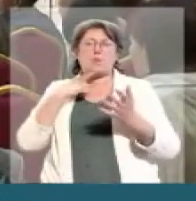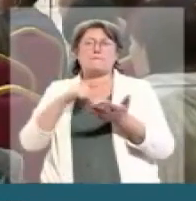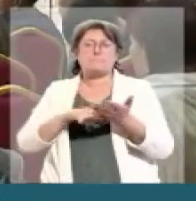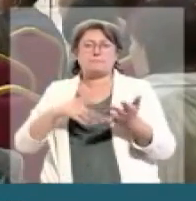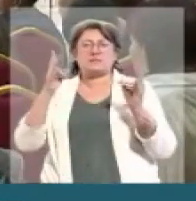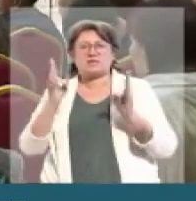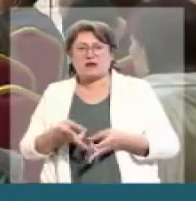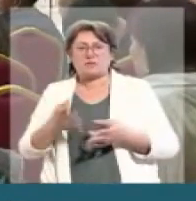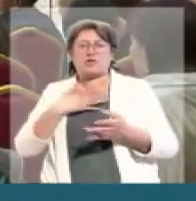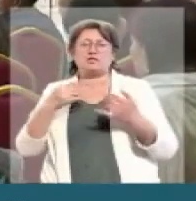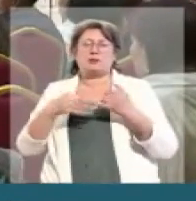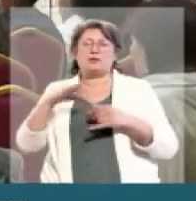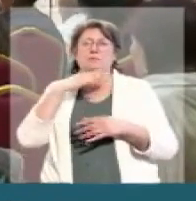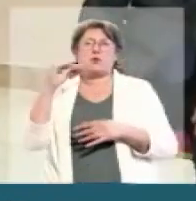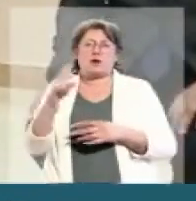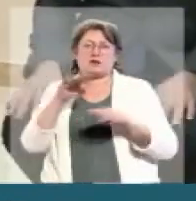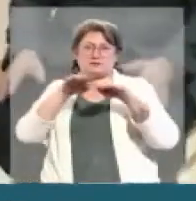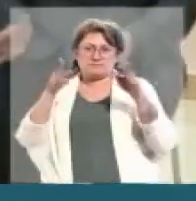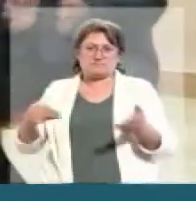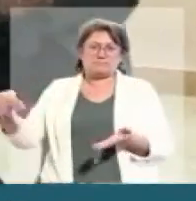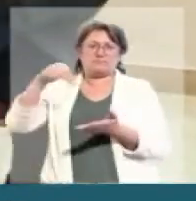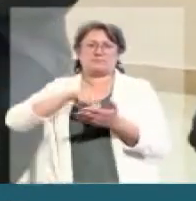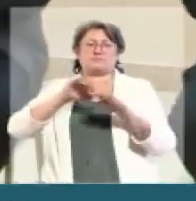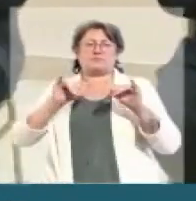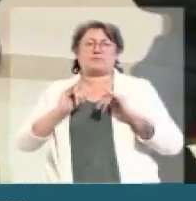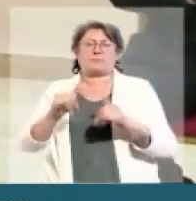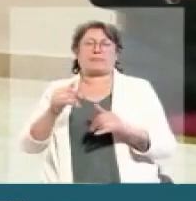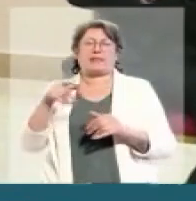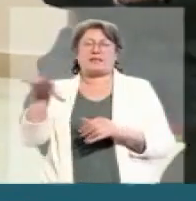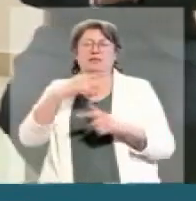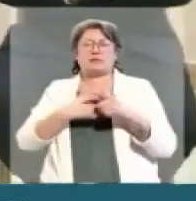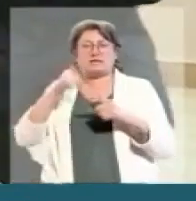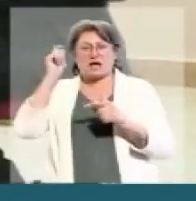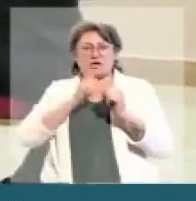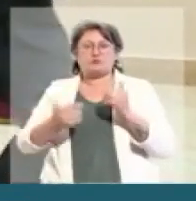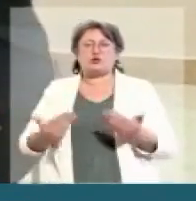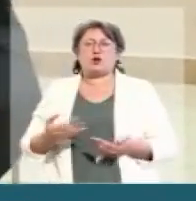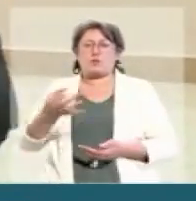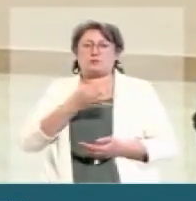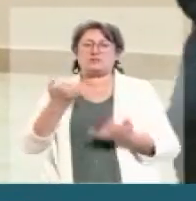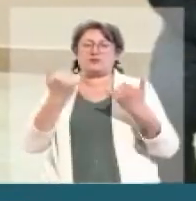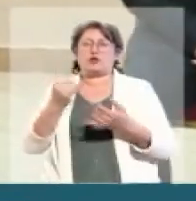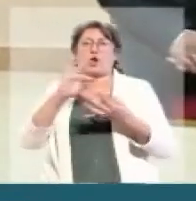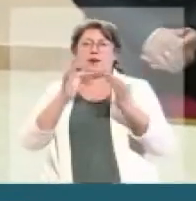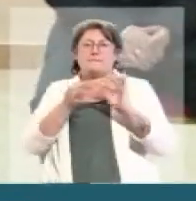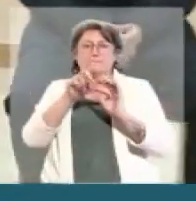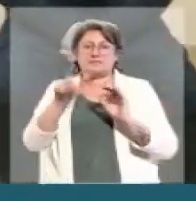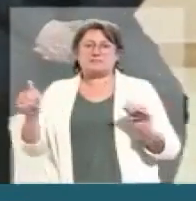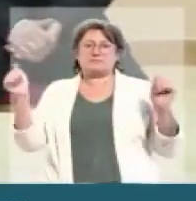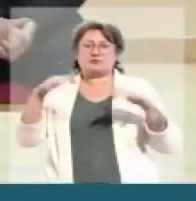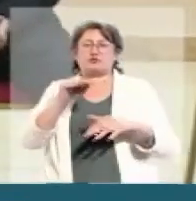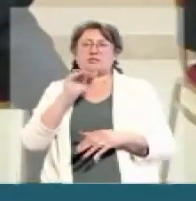и травмы. Наши земляки не раз поднимались на пьедестал почета. Их имена известны каждому жителю области. Сегодня олимпийцы